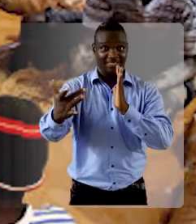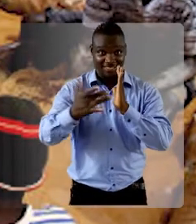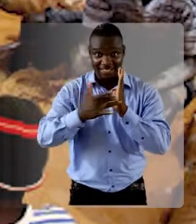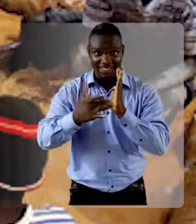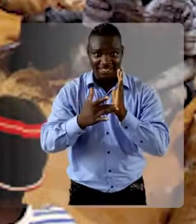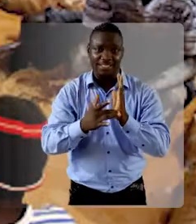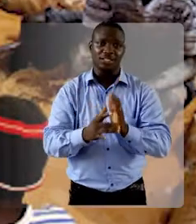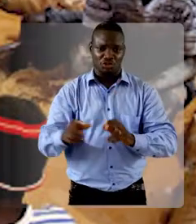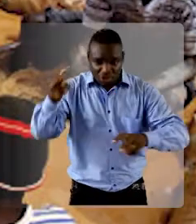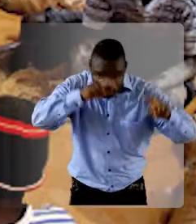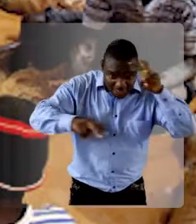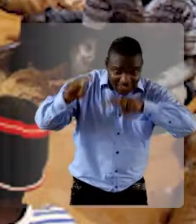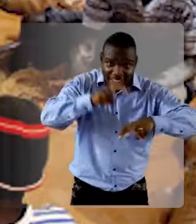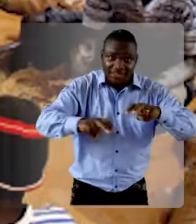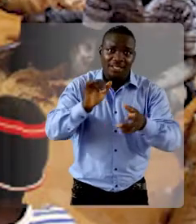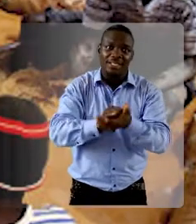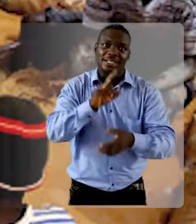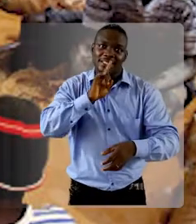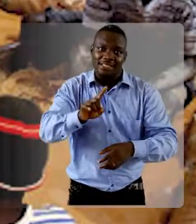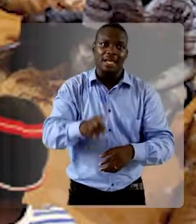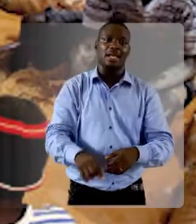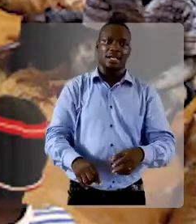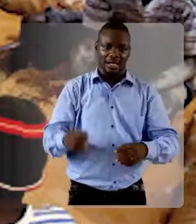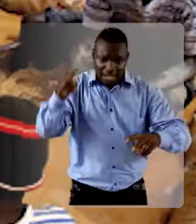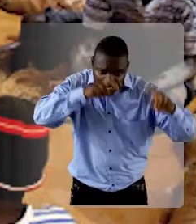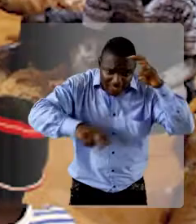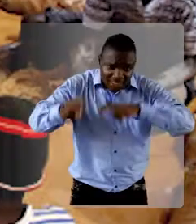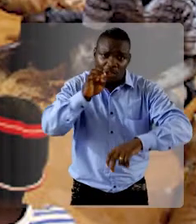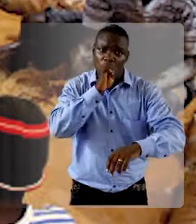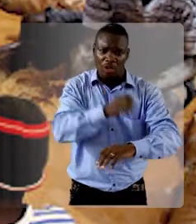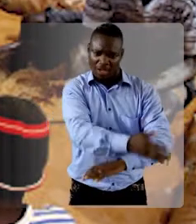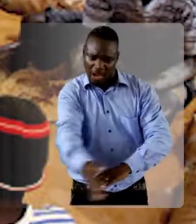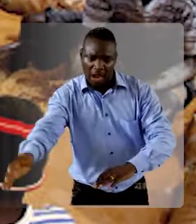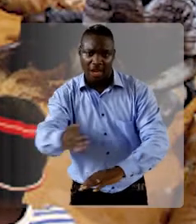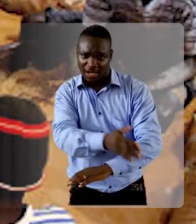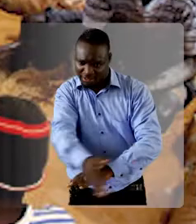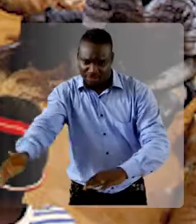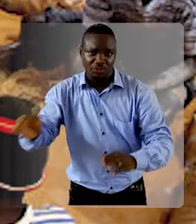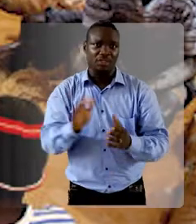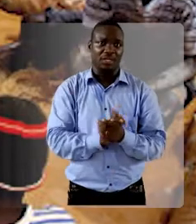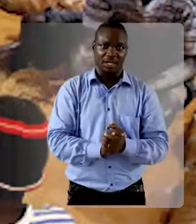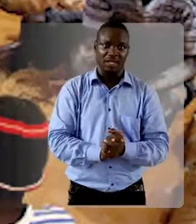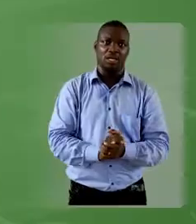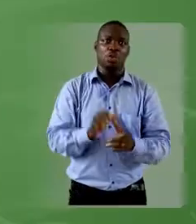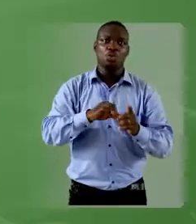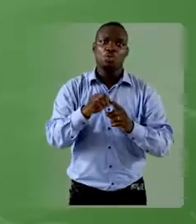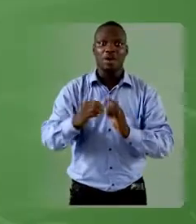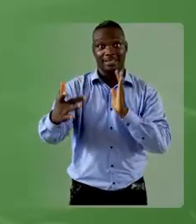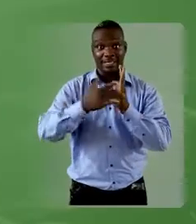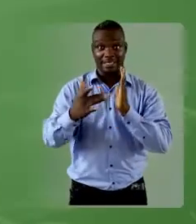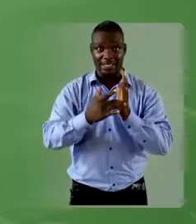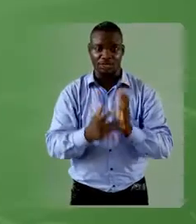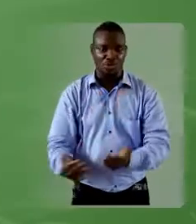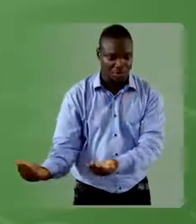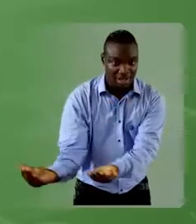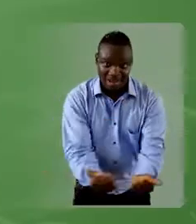est appelée la prospection alluvionnaire ou la technique de la bâtée. Cette